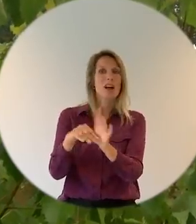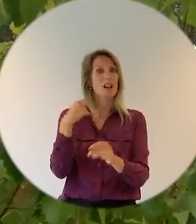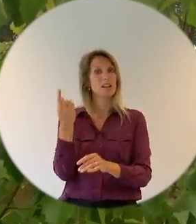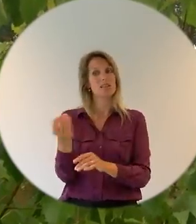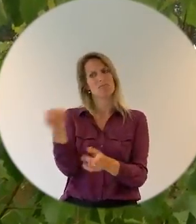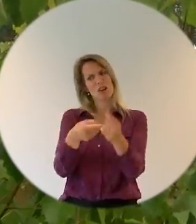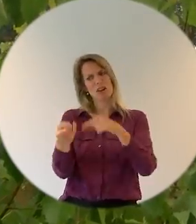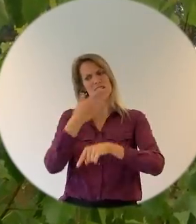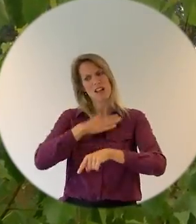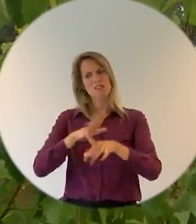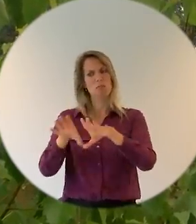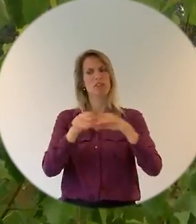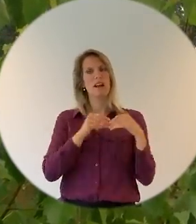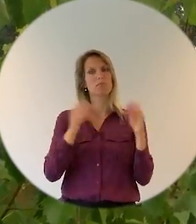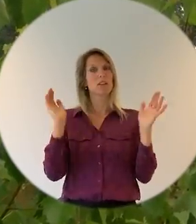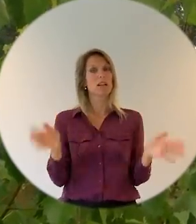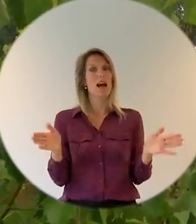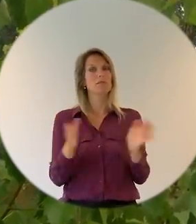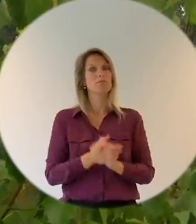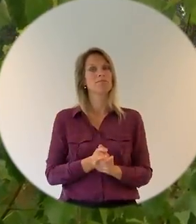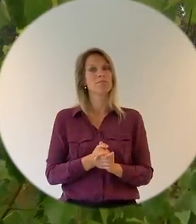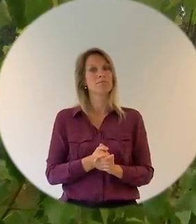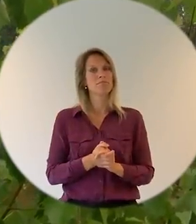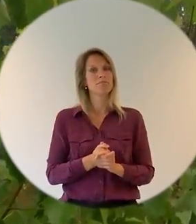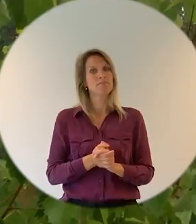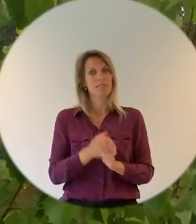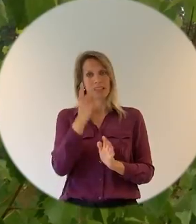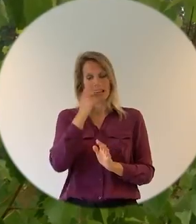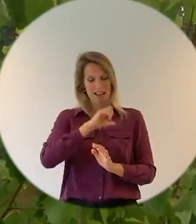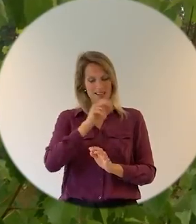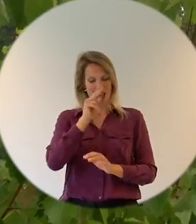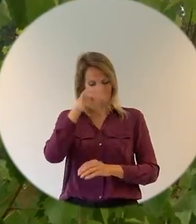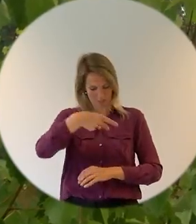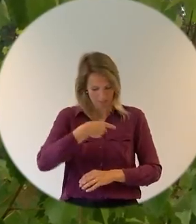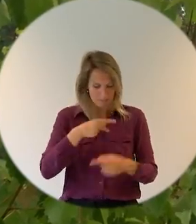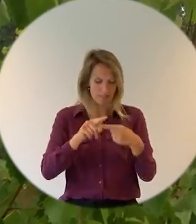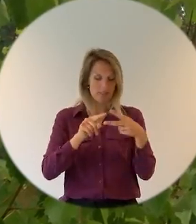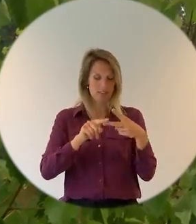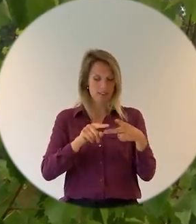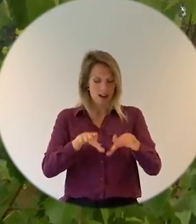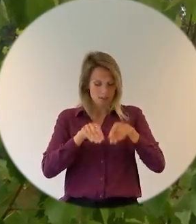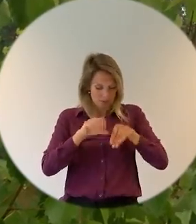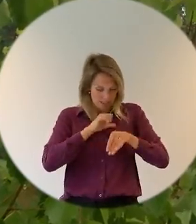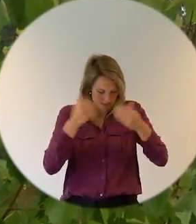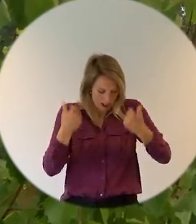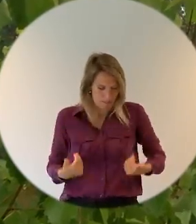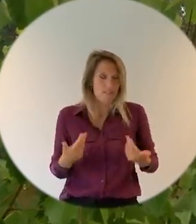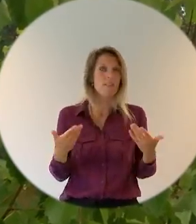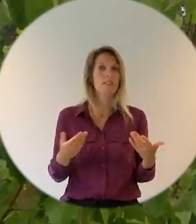alles. Kijk naar jezelf, accepteer jezelf, want Jezus heeft de ander en